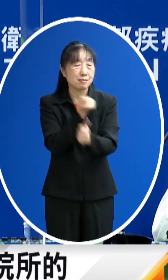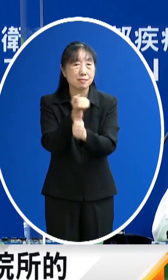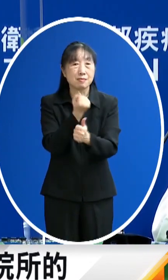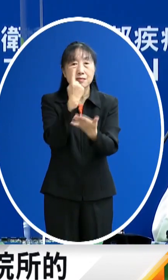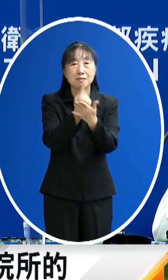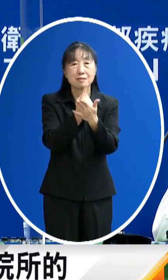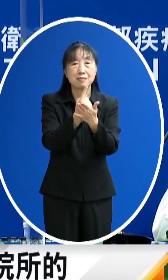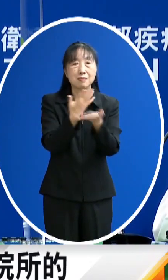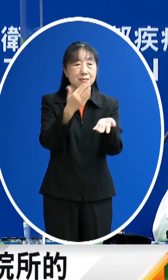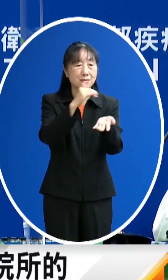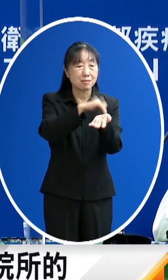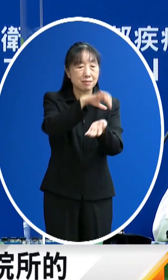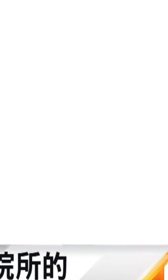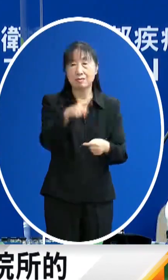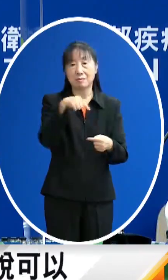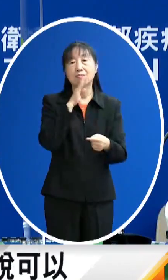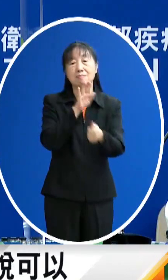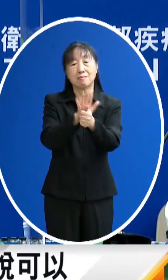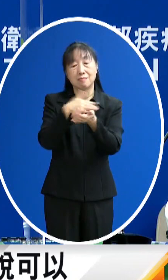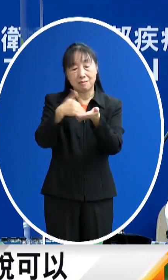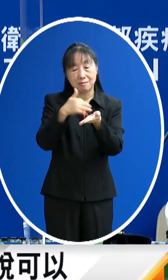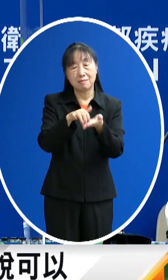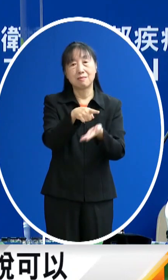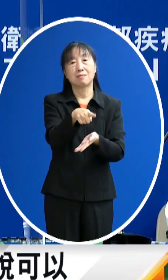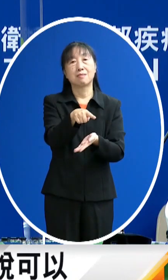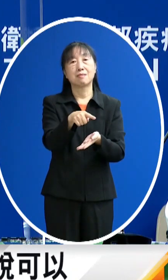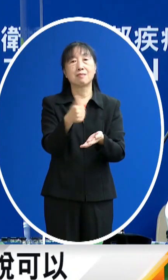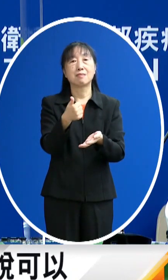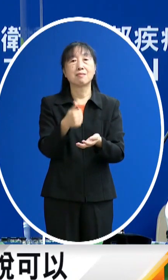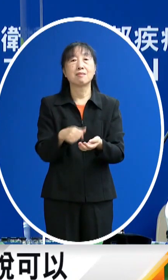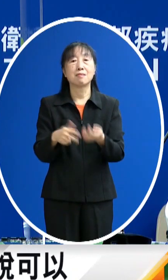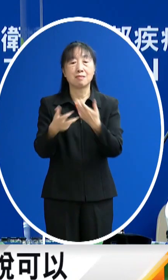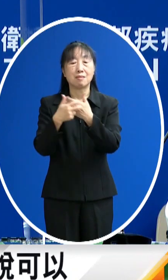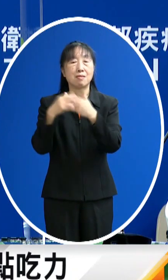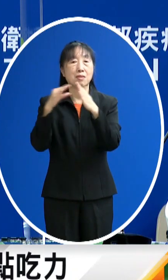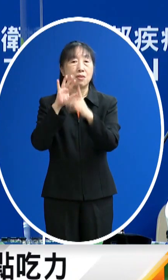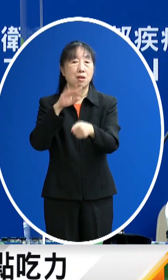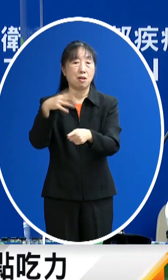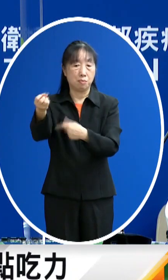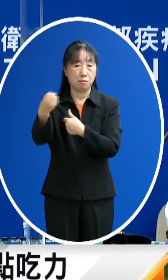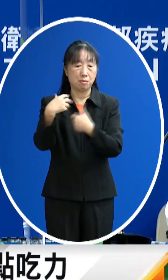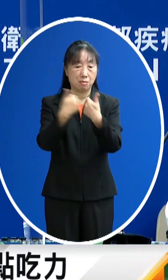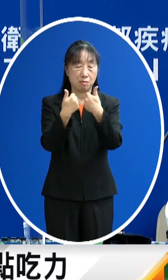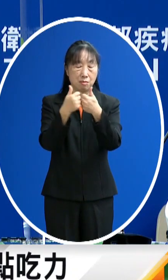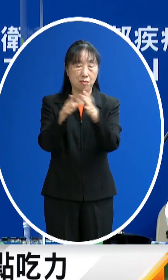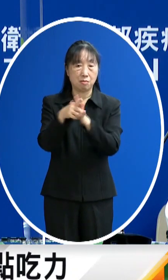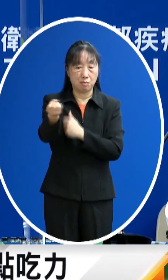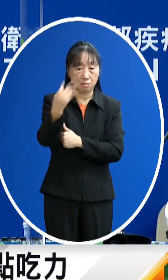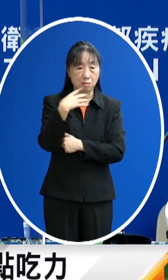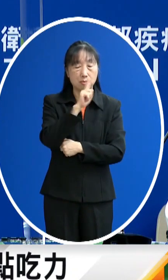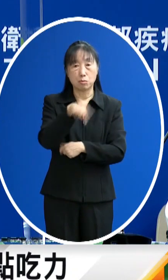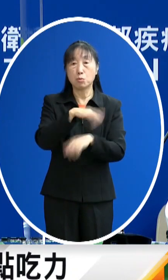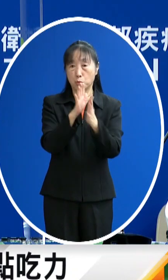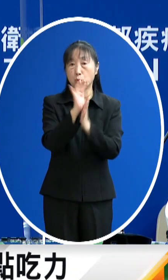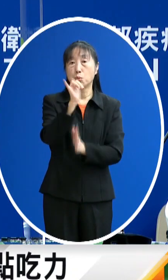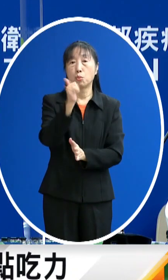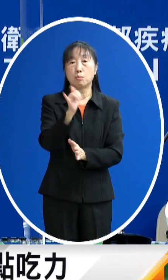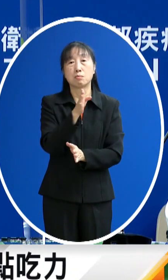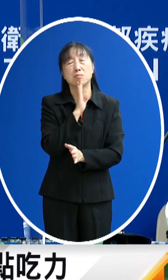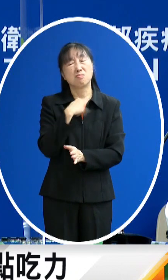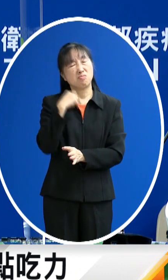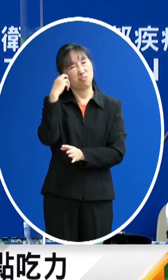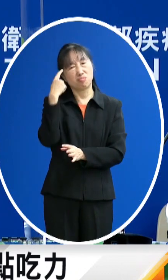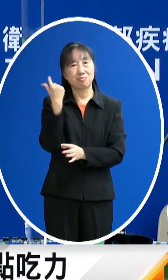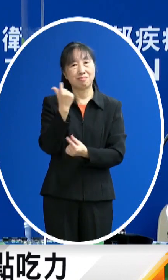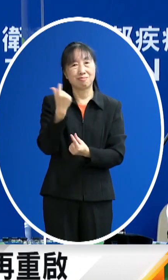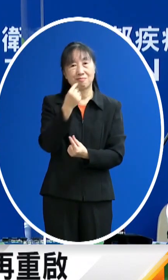每一家医疗院所的一个量。卫生局那天开会，他们觉得说可以因应的过来，那看起来现在是有一点吃力，